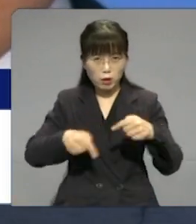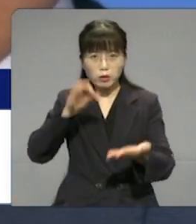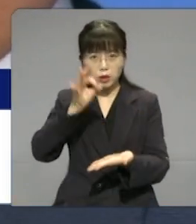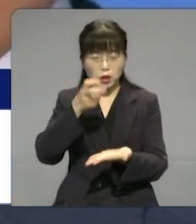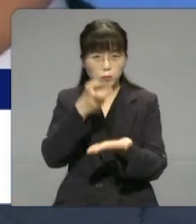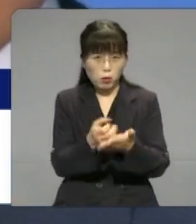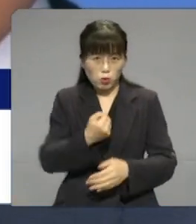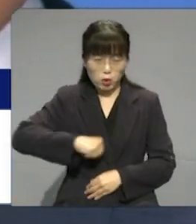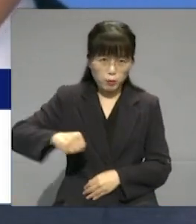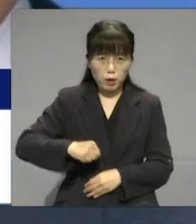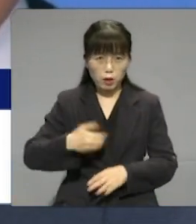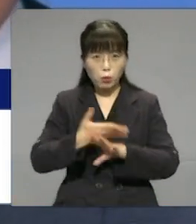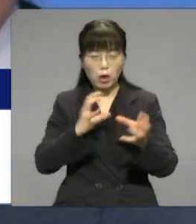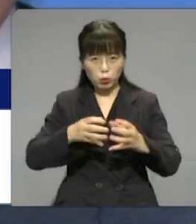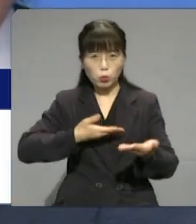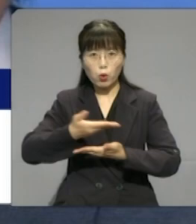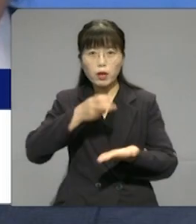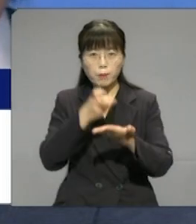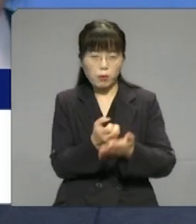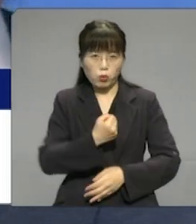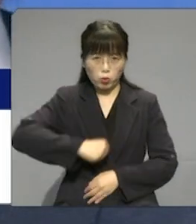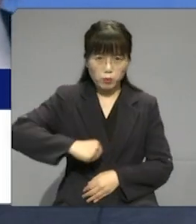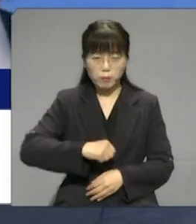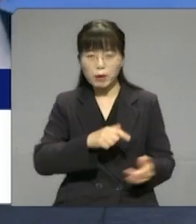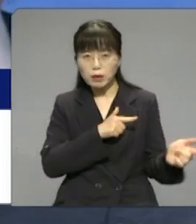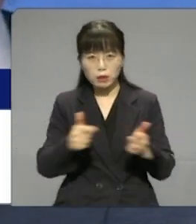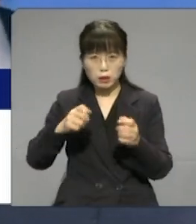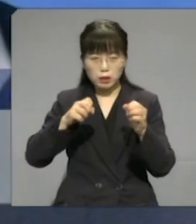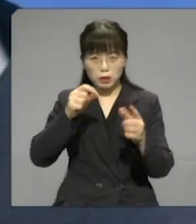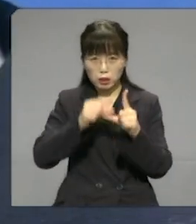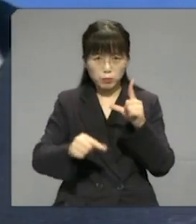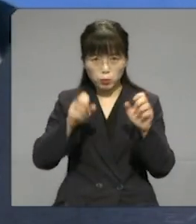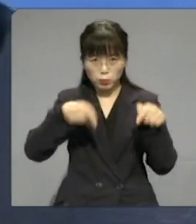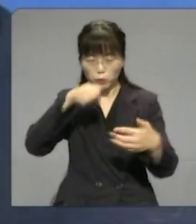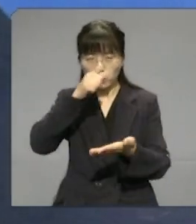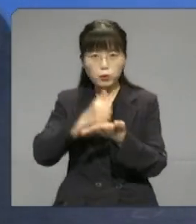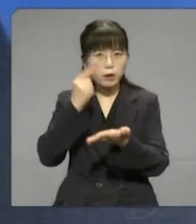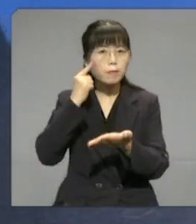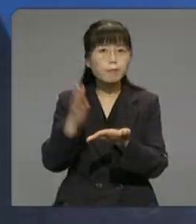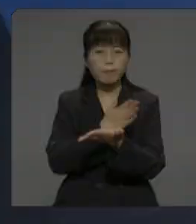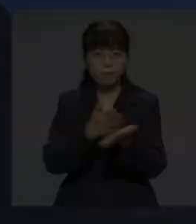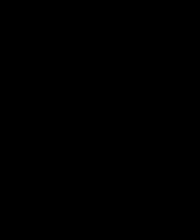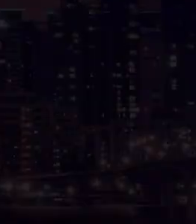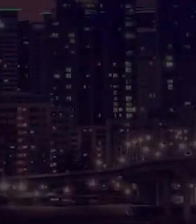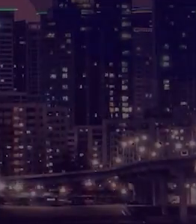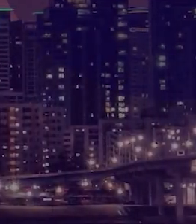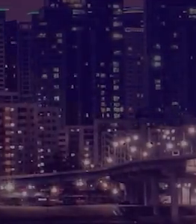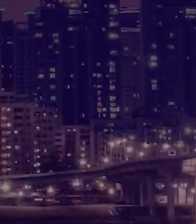정치자금법 위반, 외국환 거래법 위반 혐의 가운데 일부는 무죄로 판단했습니다.